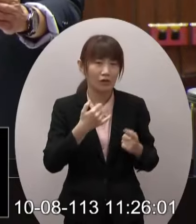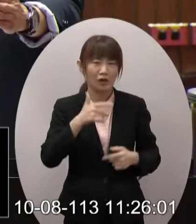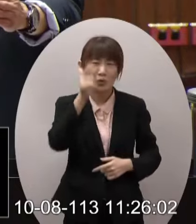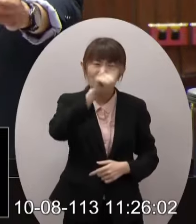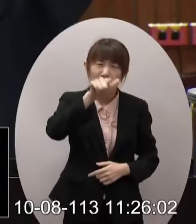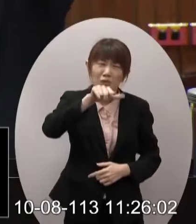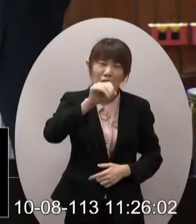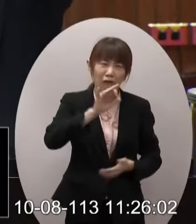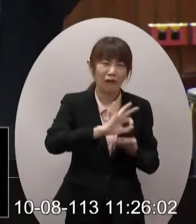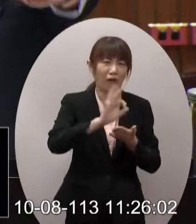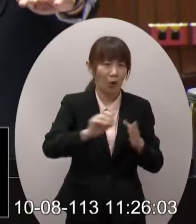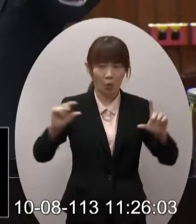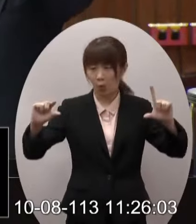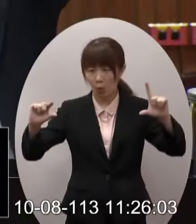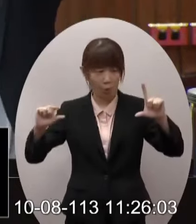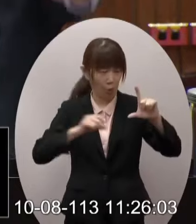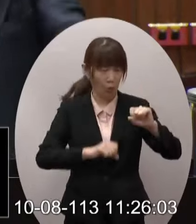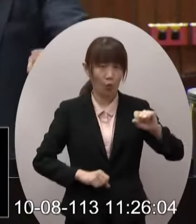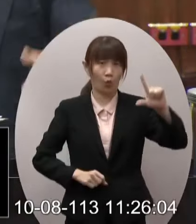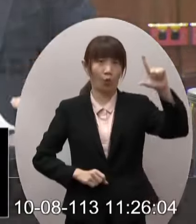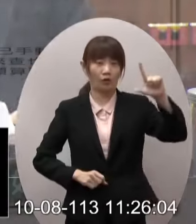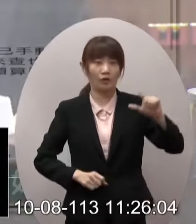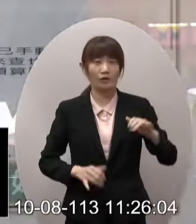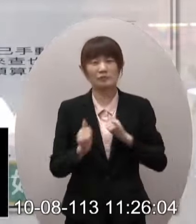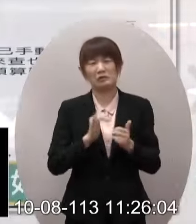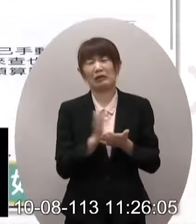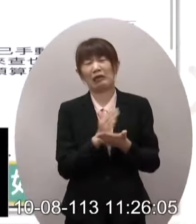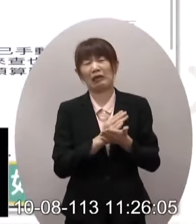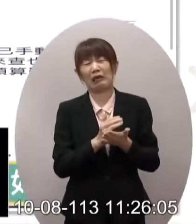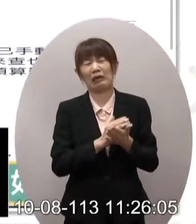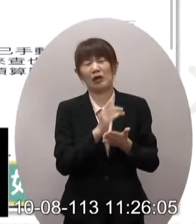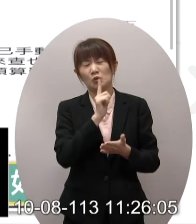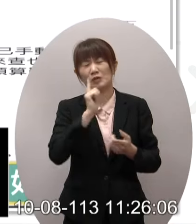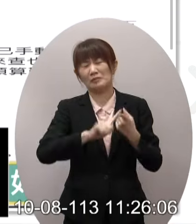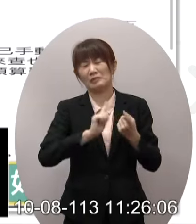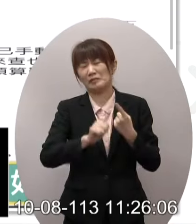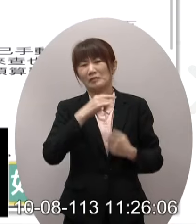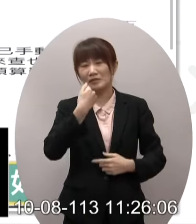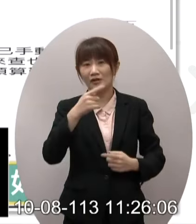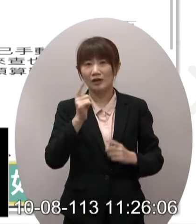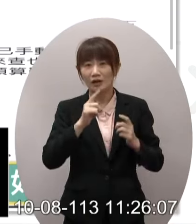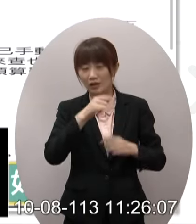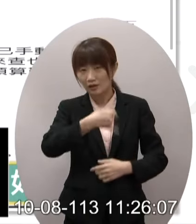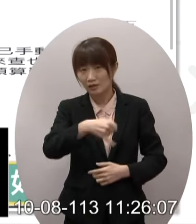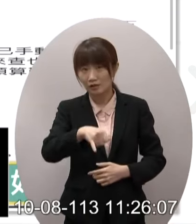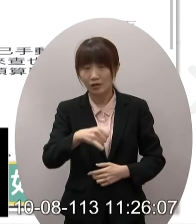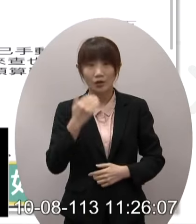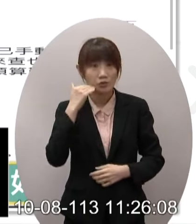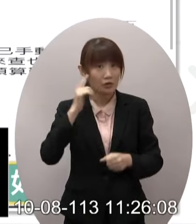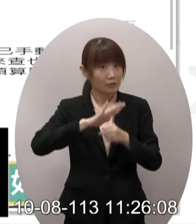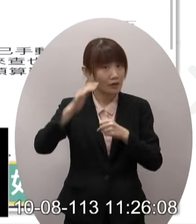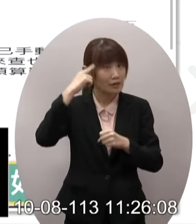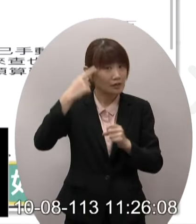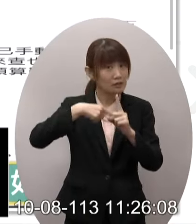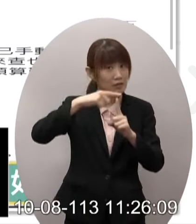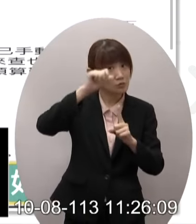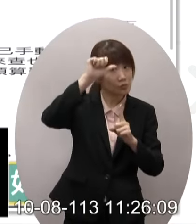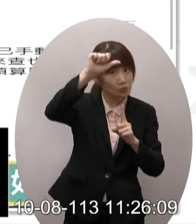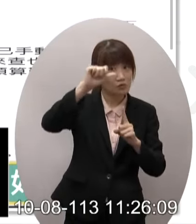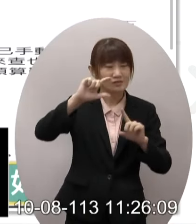6000万，结果下面臭骂连连。满意分数5分来讲，他只